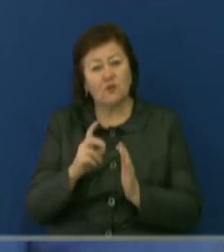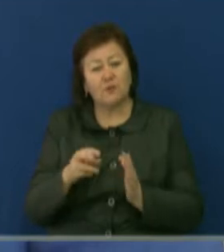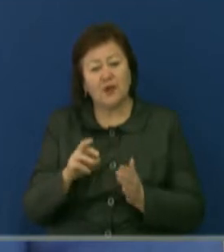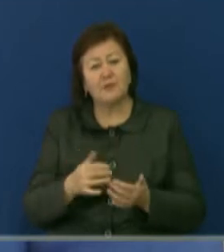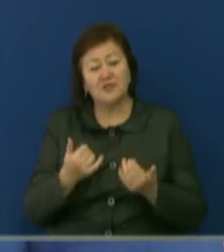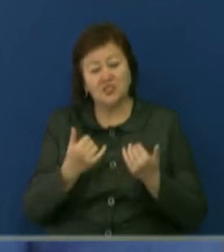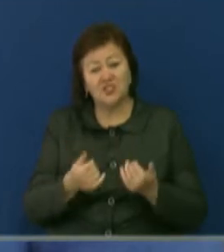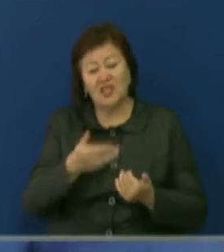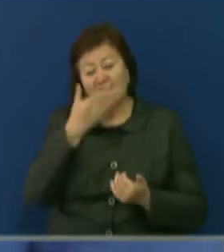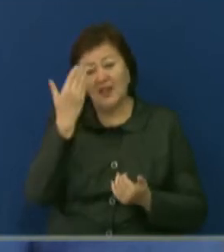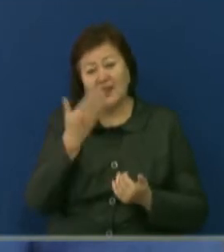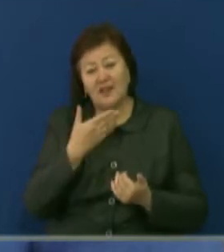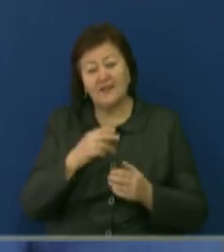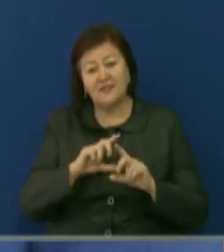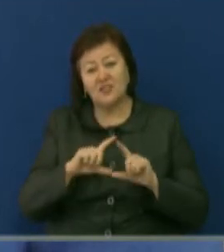летний мектепті